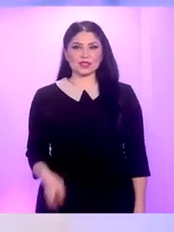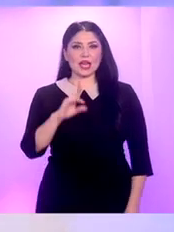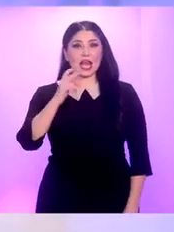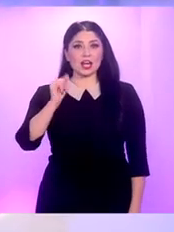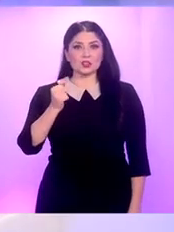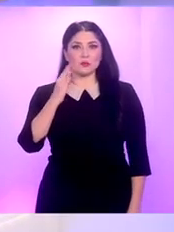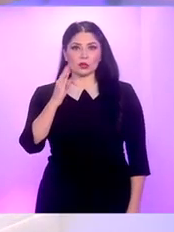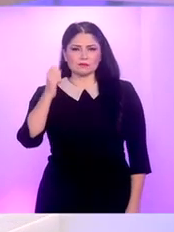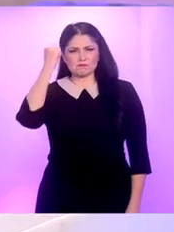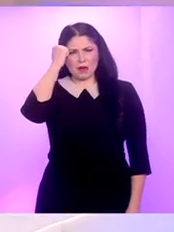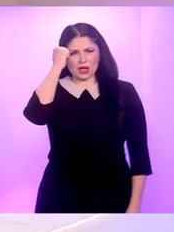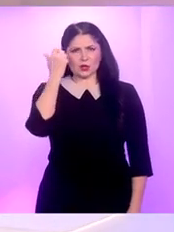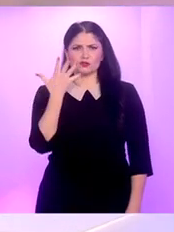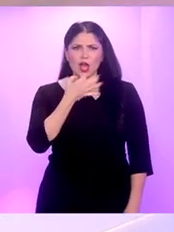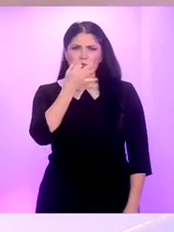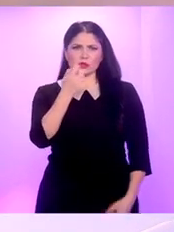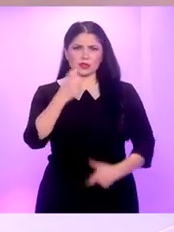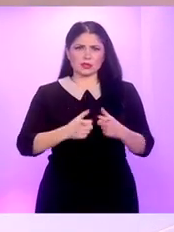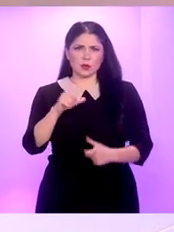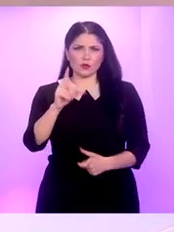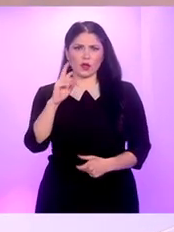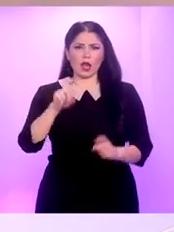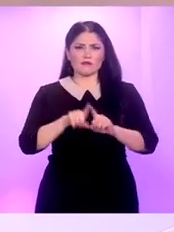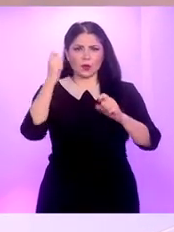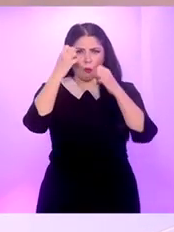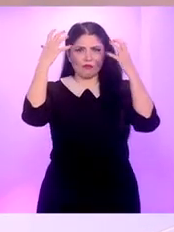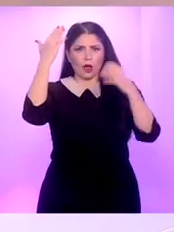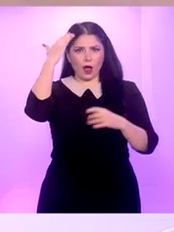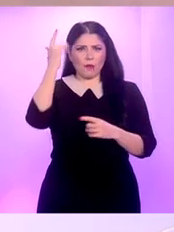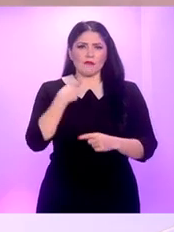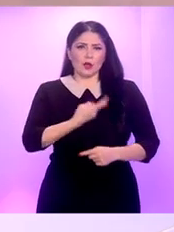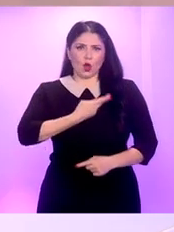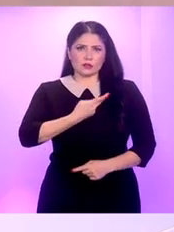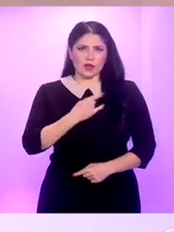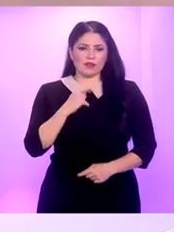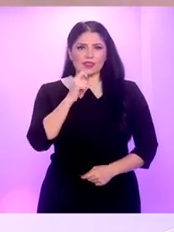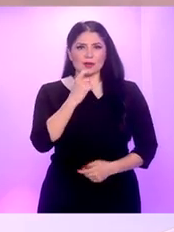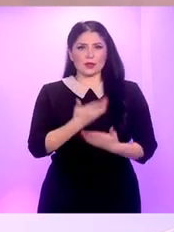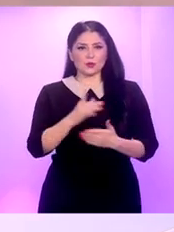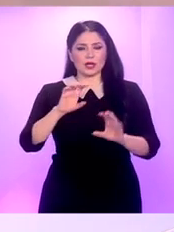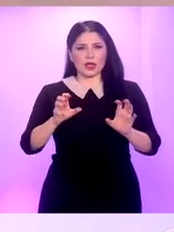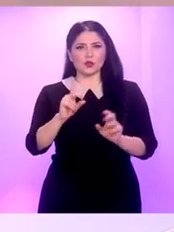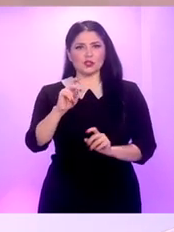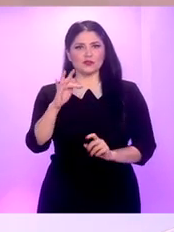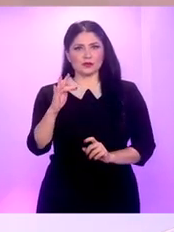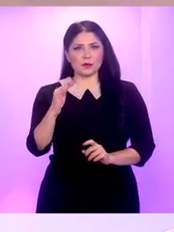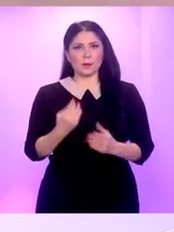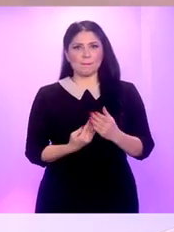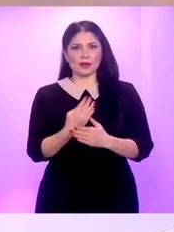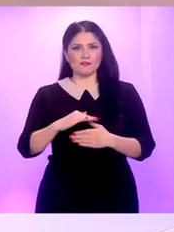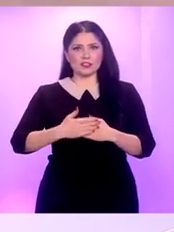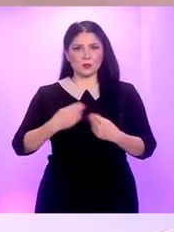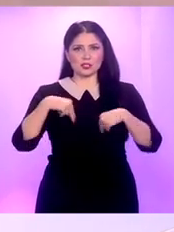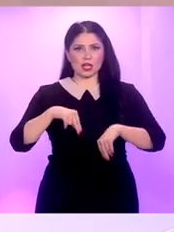Rareș Bogdan regretă că a spus despre Ludovic Orban că i s-a umflat capul. Într-un interviu acordat Digi FM, prin vicepreședintele liberal, a precizat